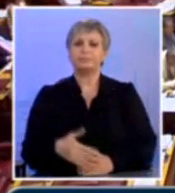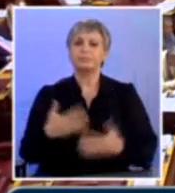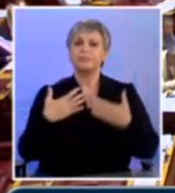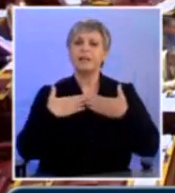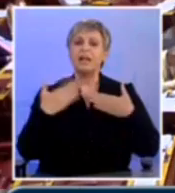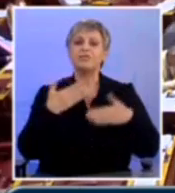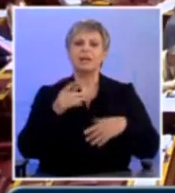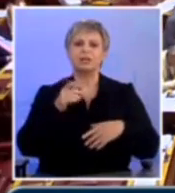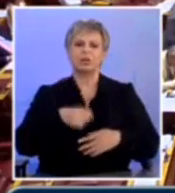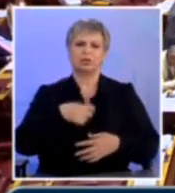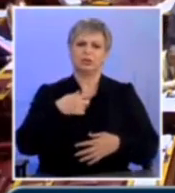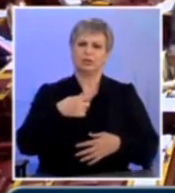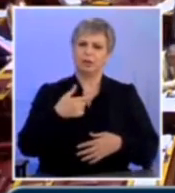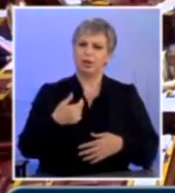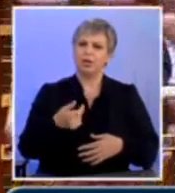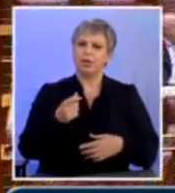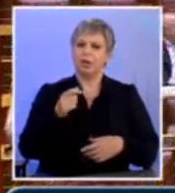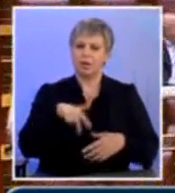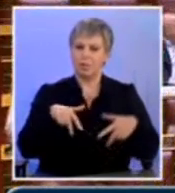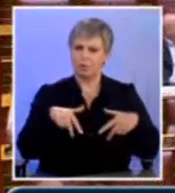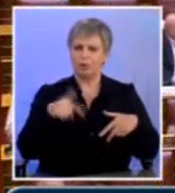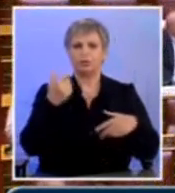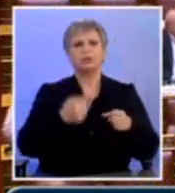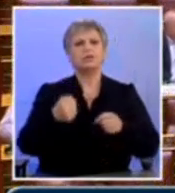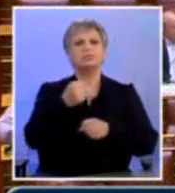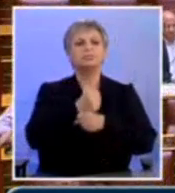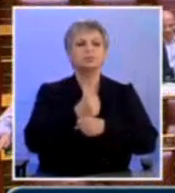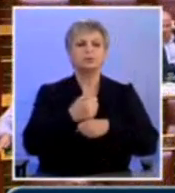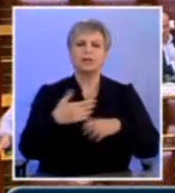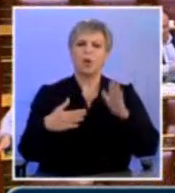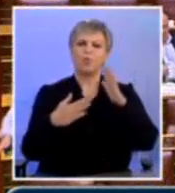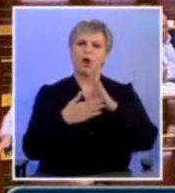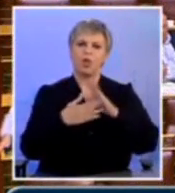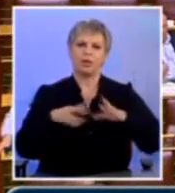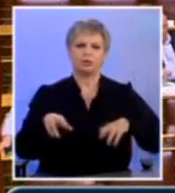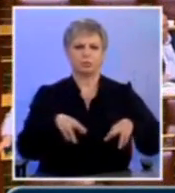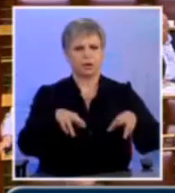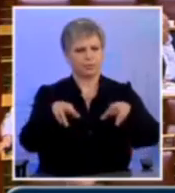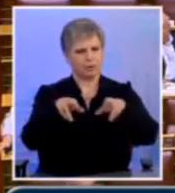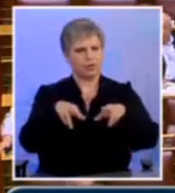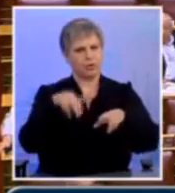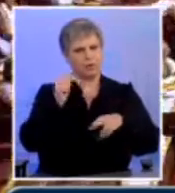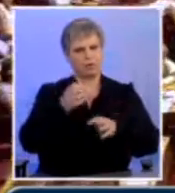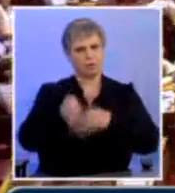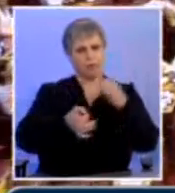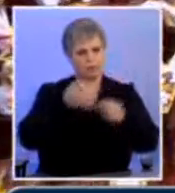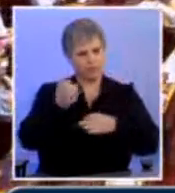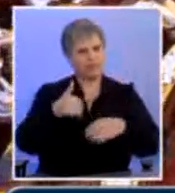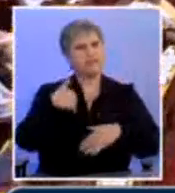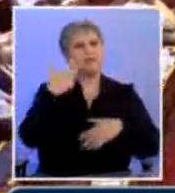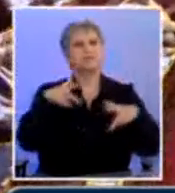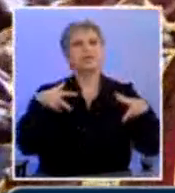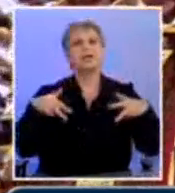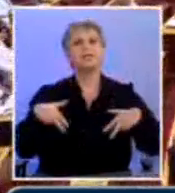Το λόγο έχει ο κύριος Σταύρος Θεοδωράκης, πρόεδρος του Ποταμιού, και μετά ο Υπουργός